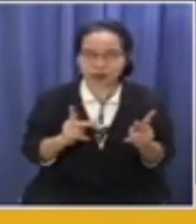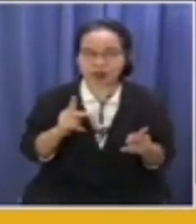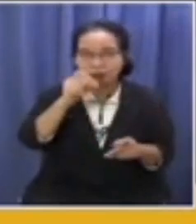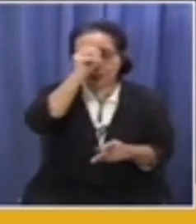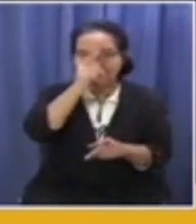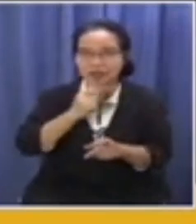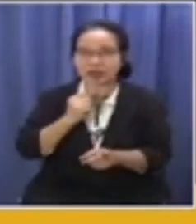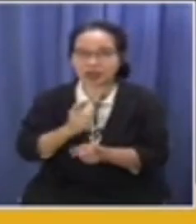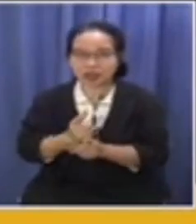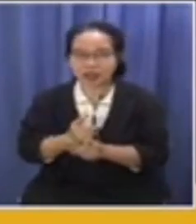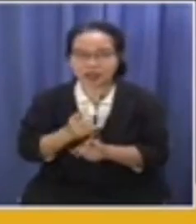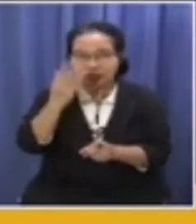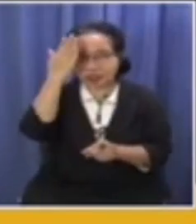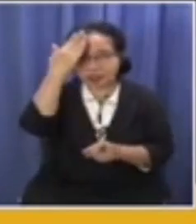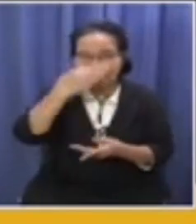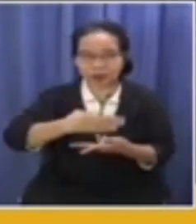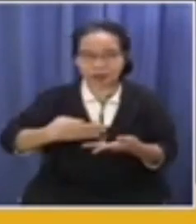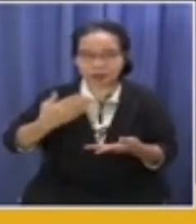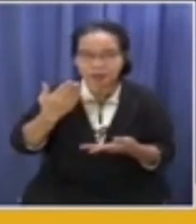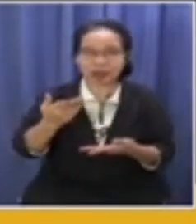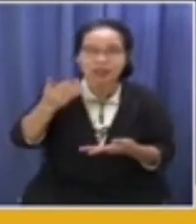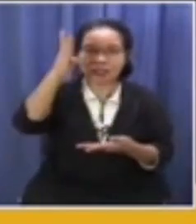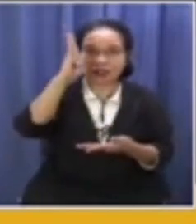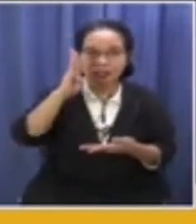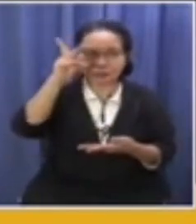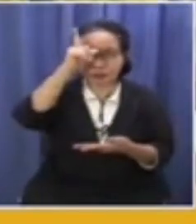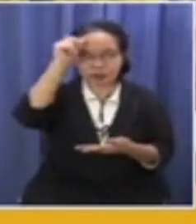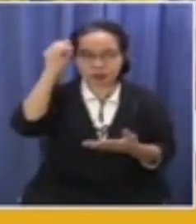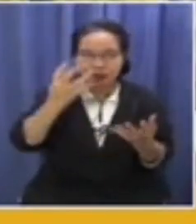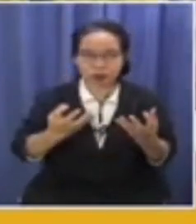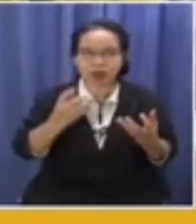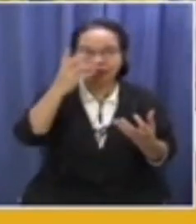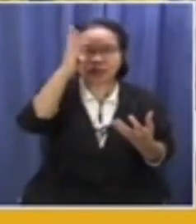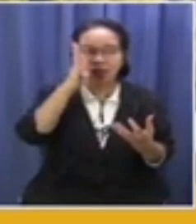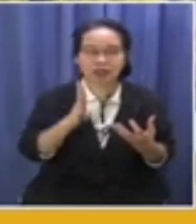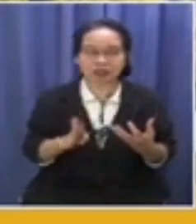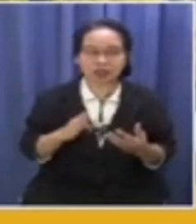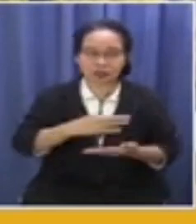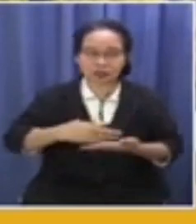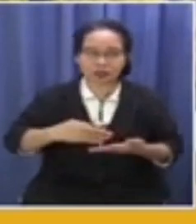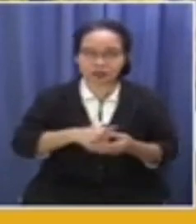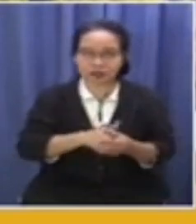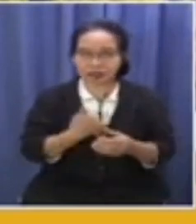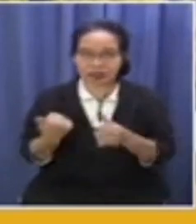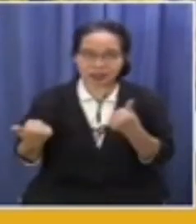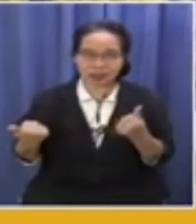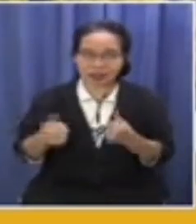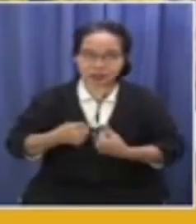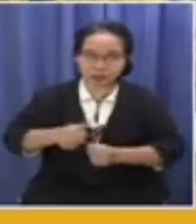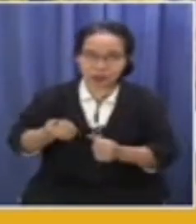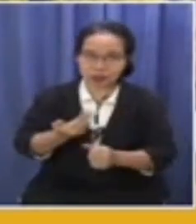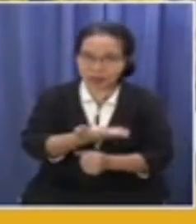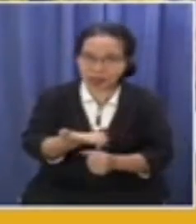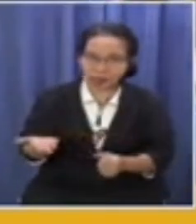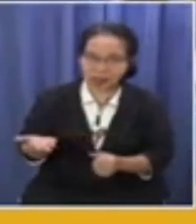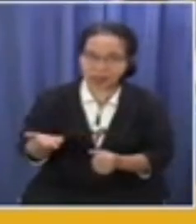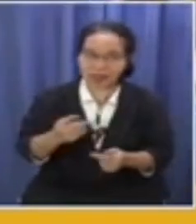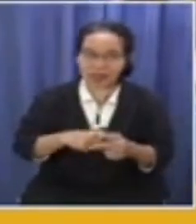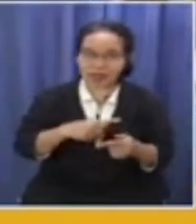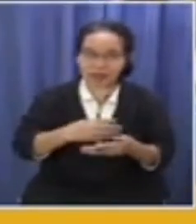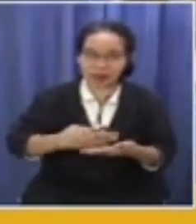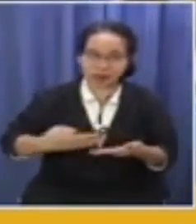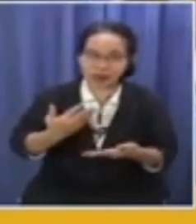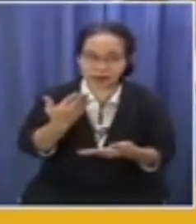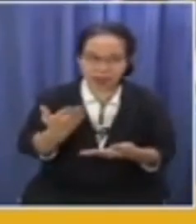yung kapatid mo eh Alam mo pinatawad ka rin ng Diyos Kasi yun ang gusto niya Eh magpatawaran kayo eh sumunod ka kaya